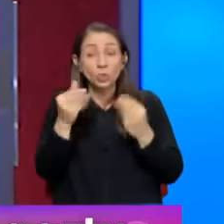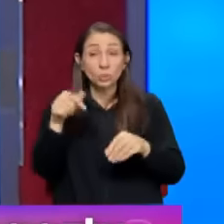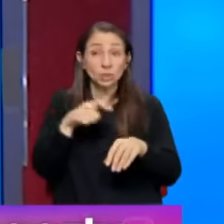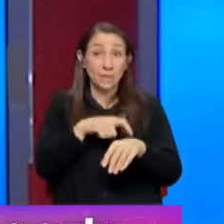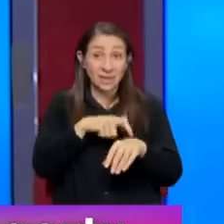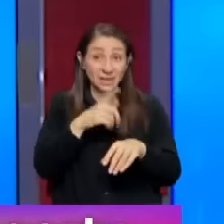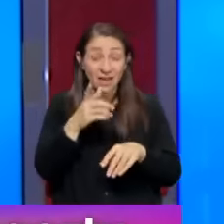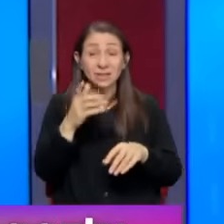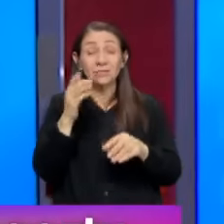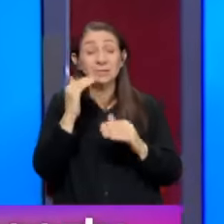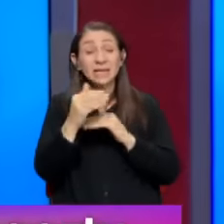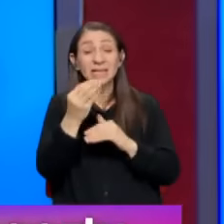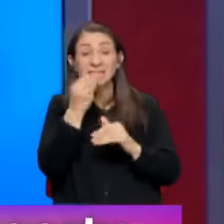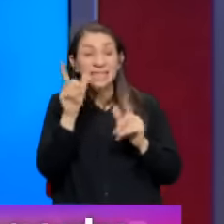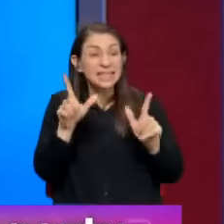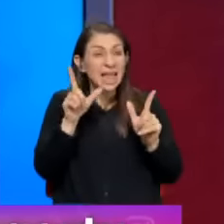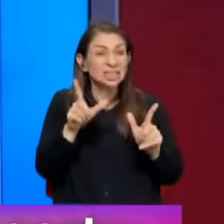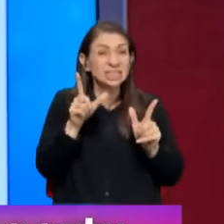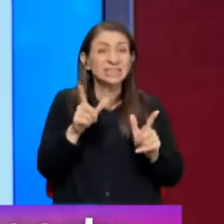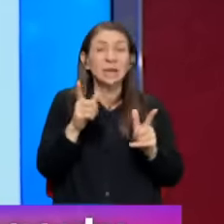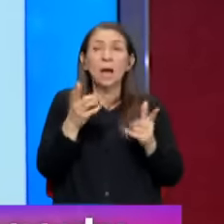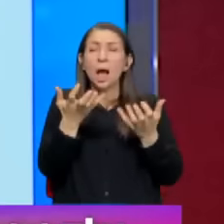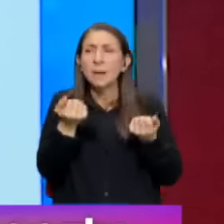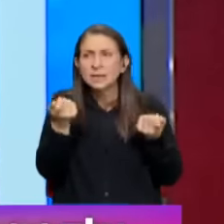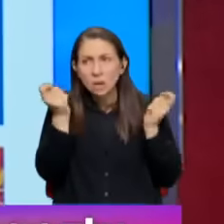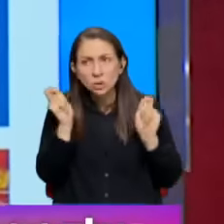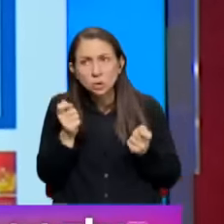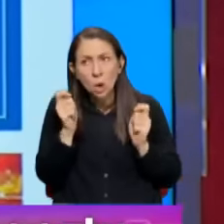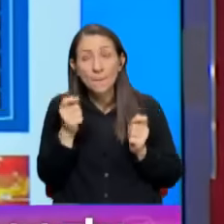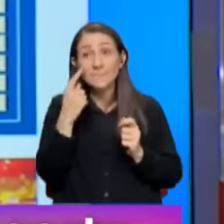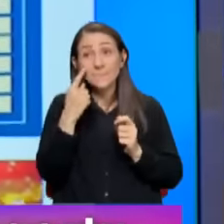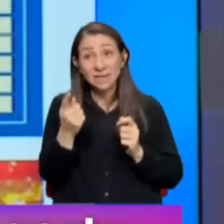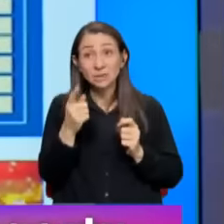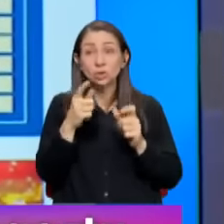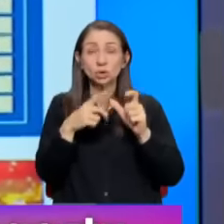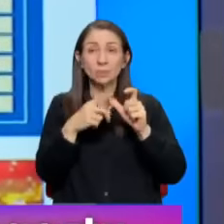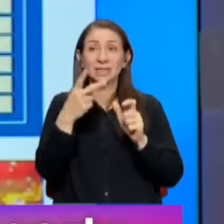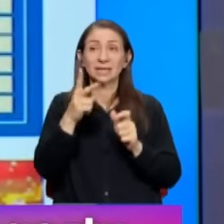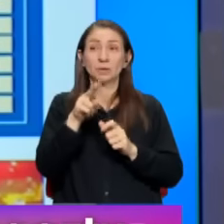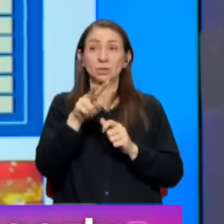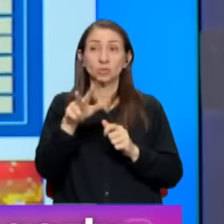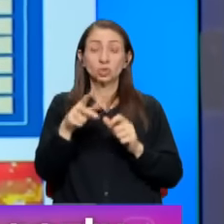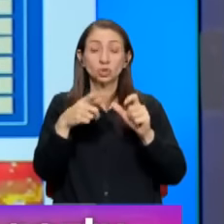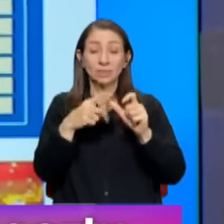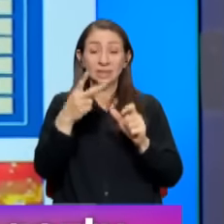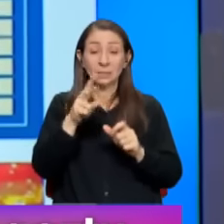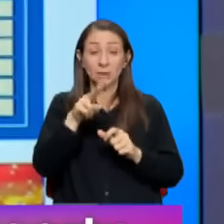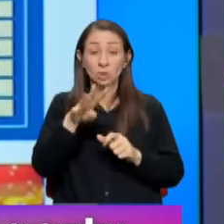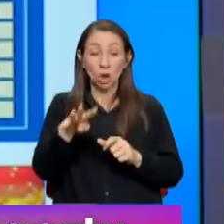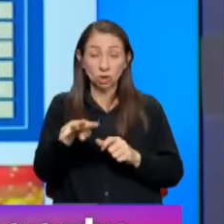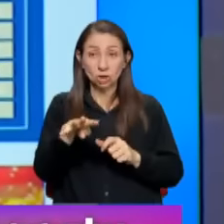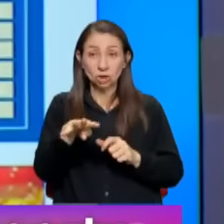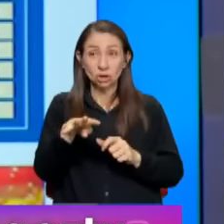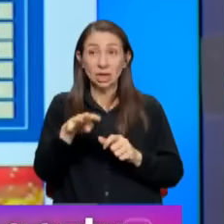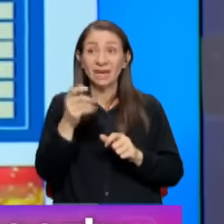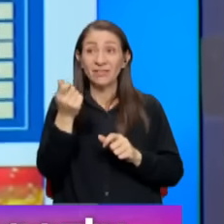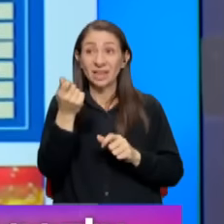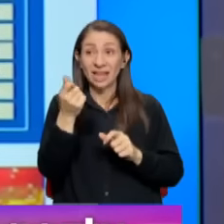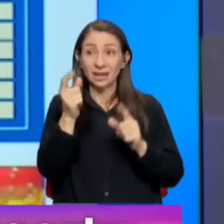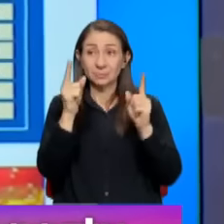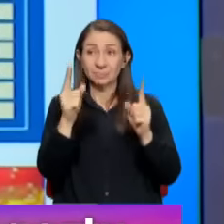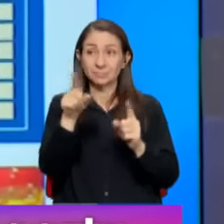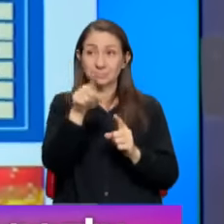günlerde vatandaşlar temel ihtiyaçlarını bile karşılamakta zorlanıyor. Bakın Şubat 2023 ve Şubat 2024